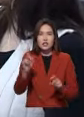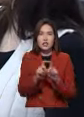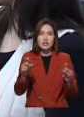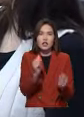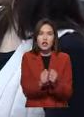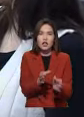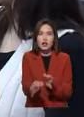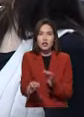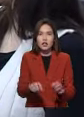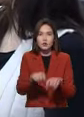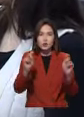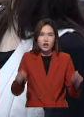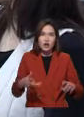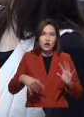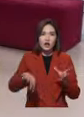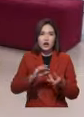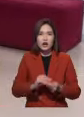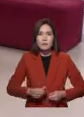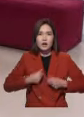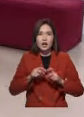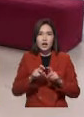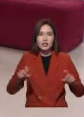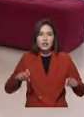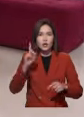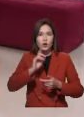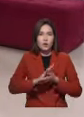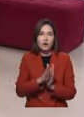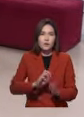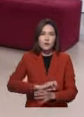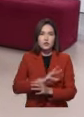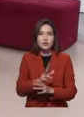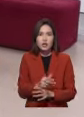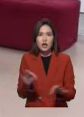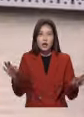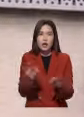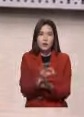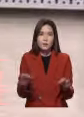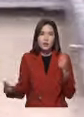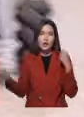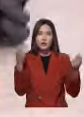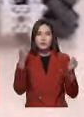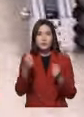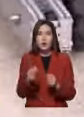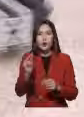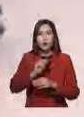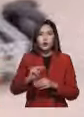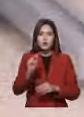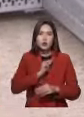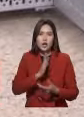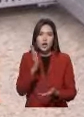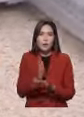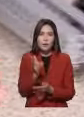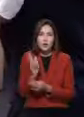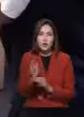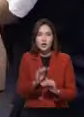ашылған. Білім үшін барлық сыныптар керекті құрал-жабдықтармен қамтылған. Сонымен қатар музыкалық, спорттық, пәндік үйірмелер жұмыс жасайды. Ұстаздар тек